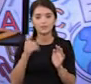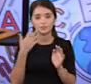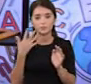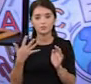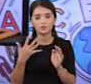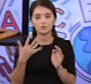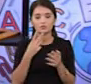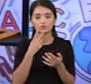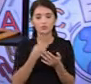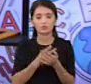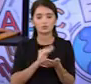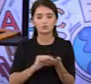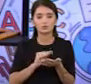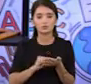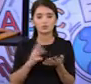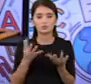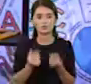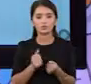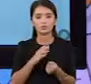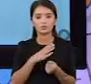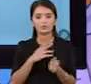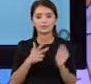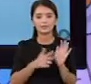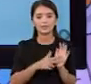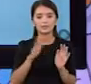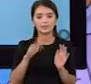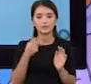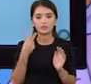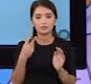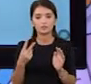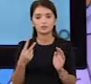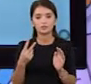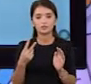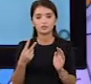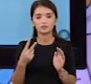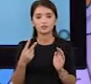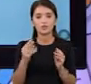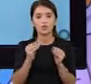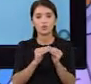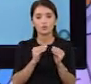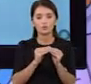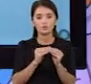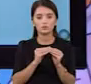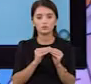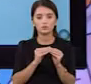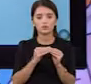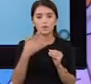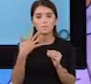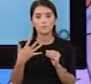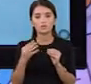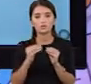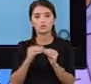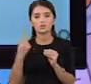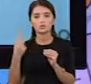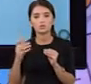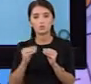ning yig'indisi shaklida yozib oldik. 8 va 2 sonlari demak, 10likni tashkil qiladi. 5